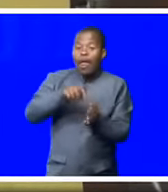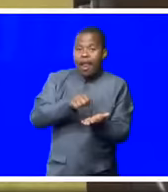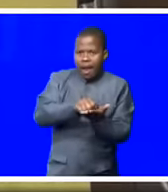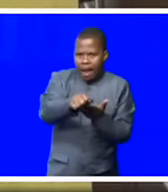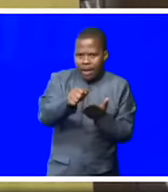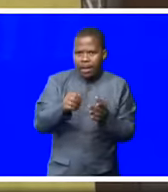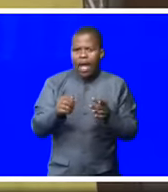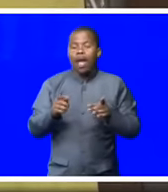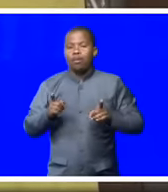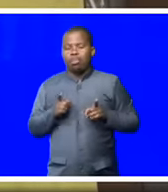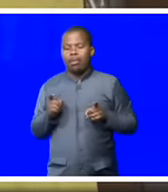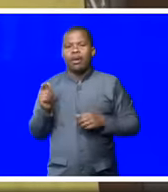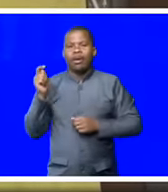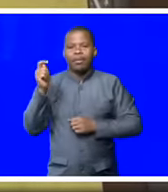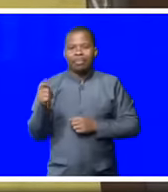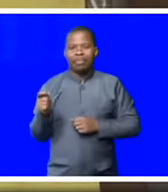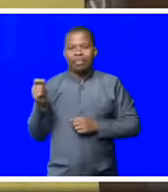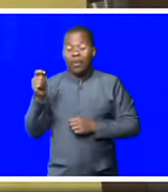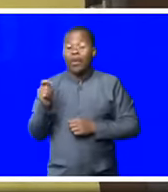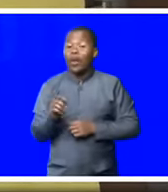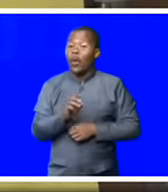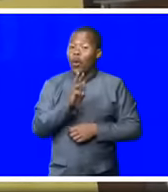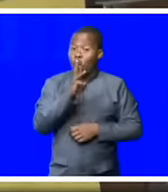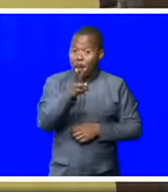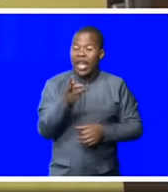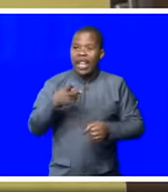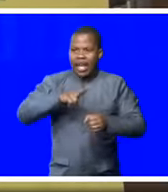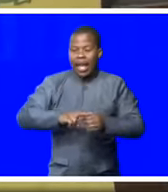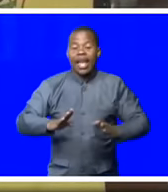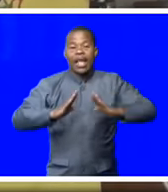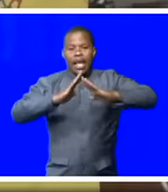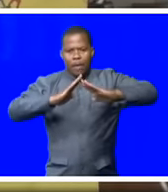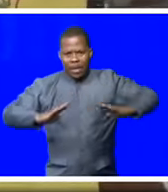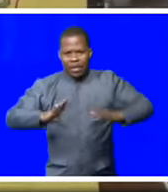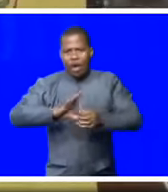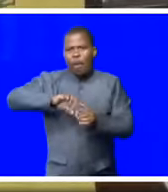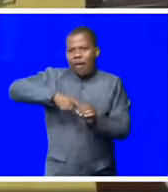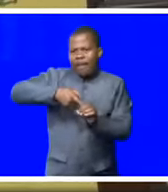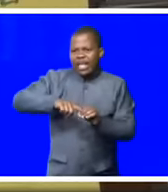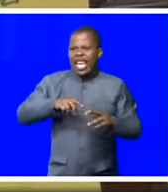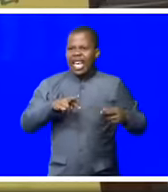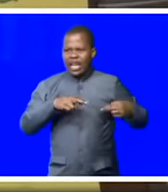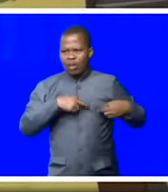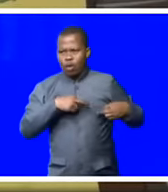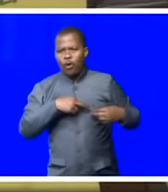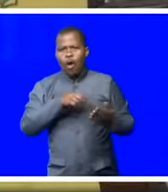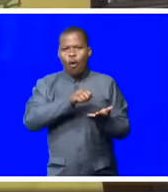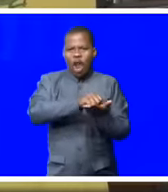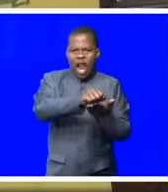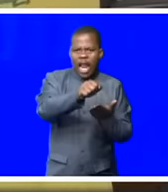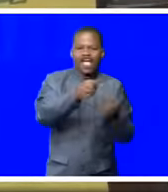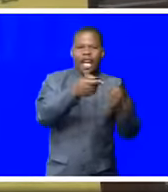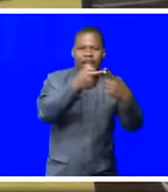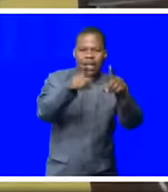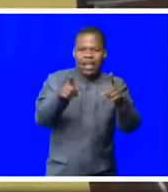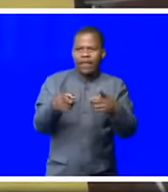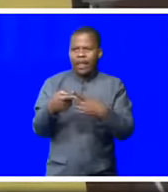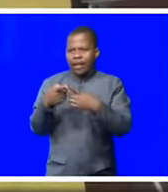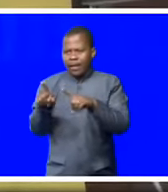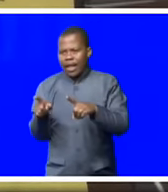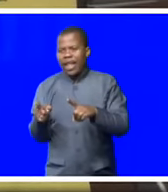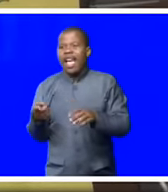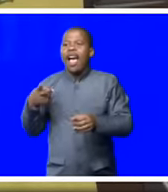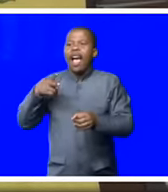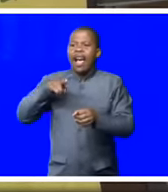even. Lenda shoko ukuthi ema national events ayendeka phindze